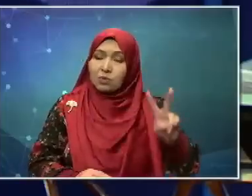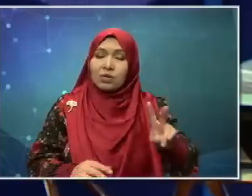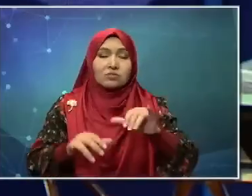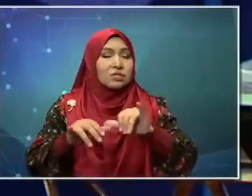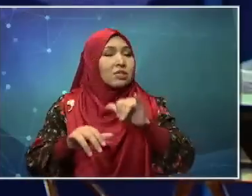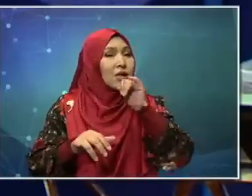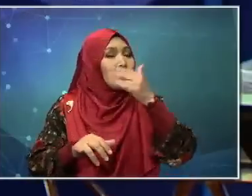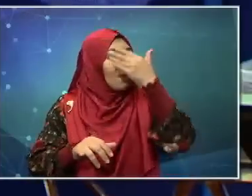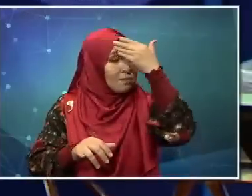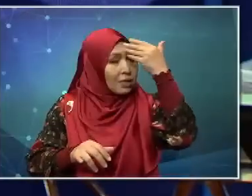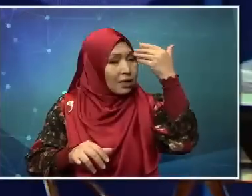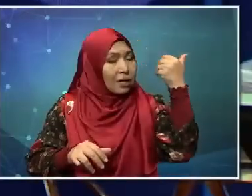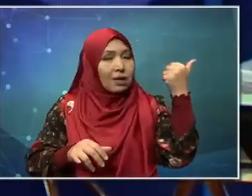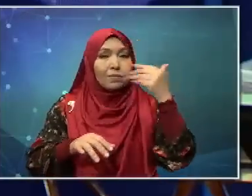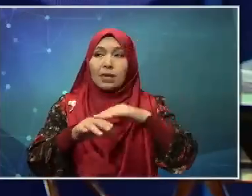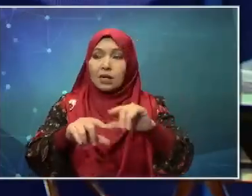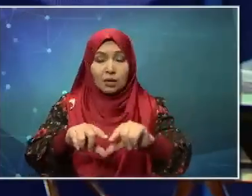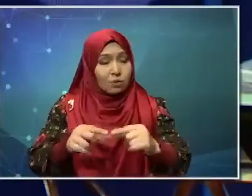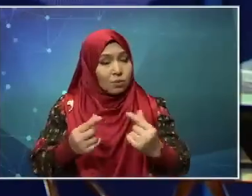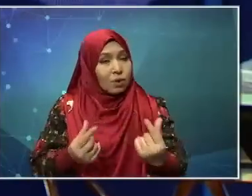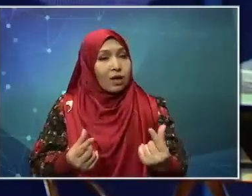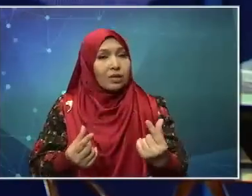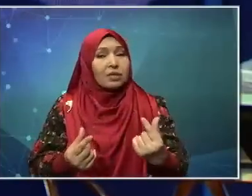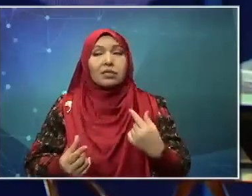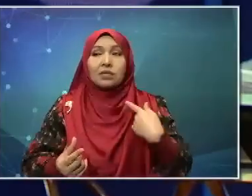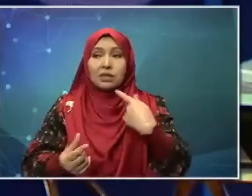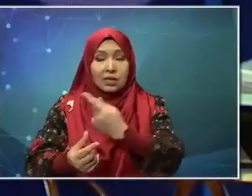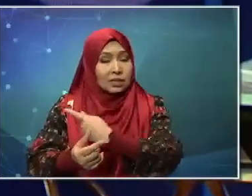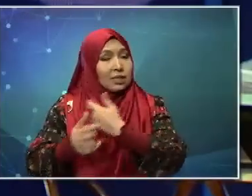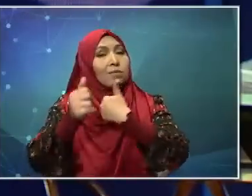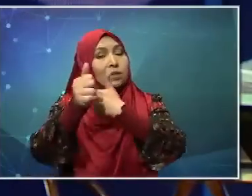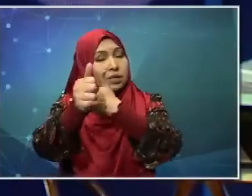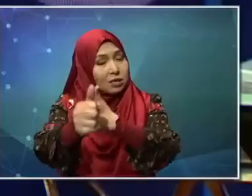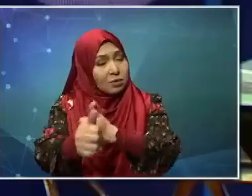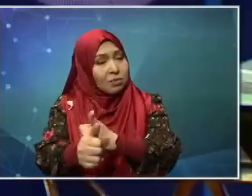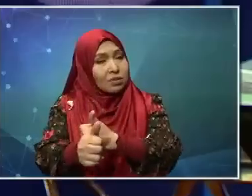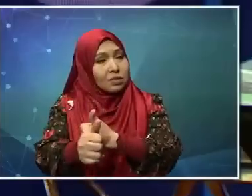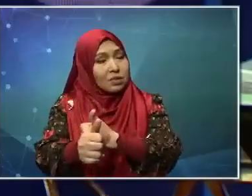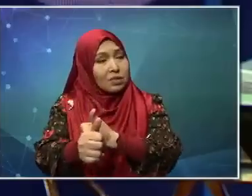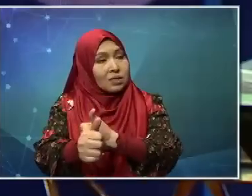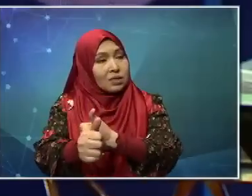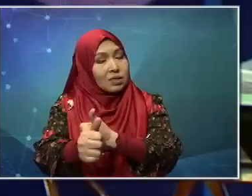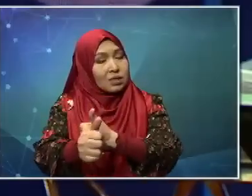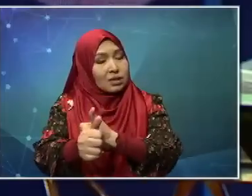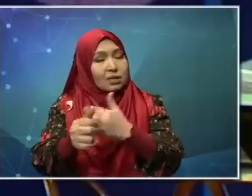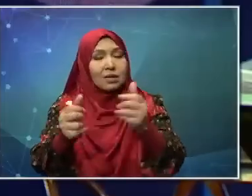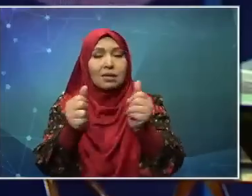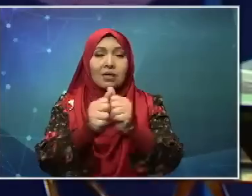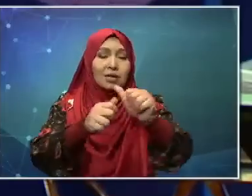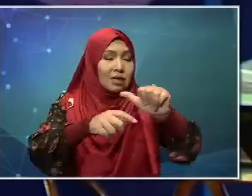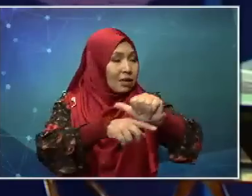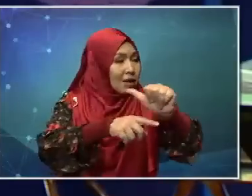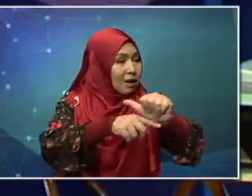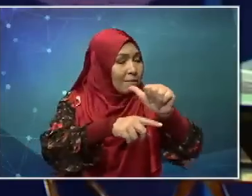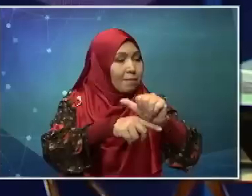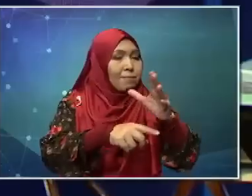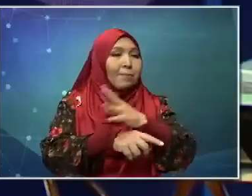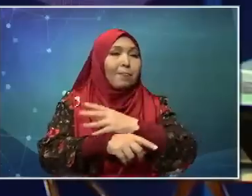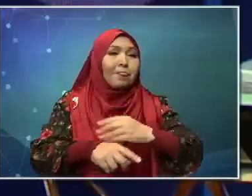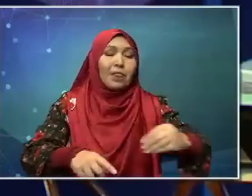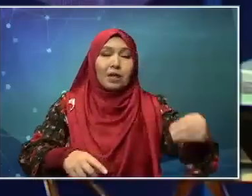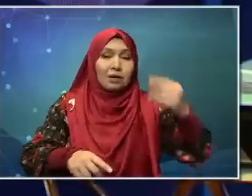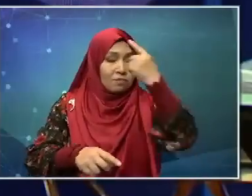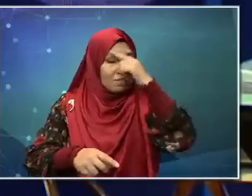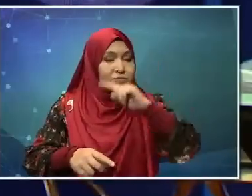mengumpulkan kepada Quran yang kita hidupi kita sikapi dengan aman konsisten pada Bulan Ramadhan yang